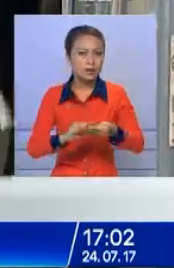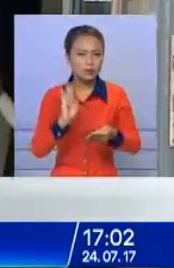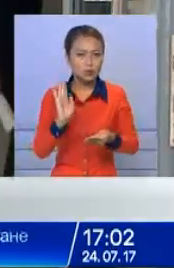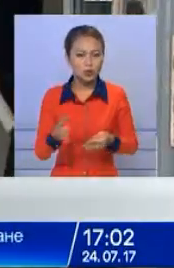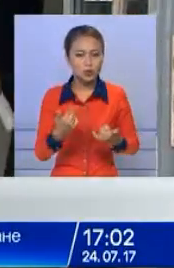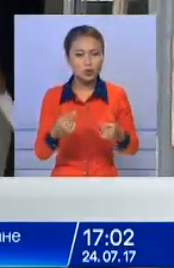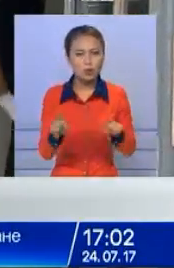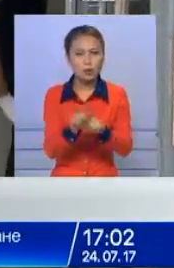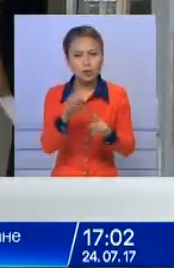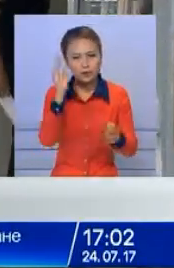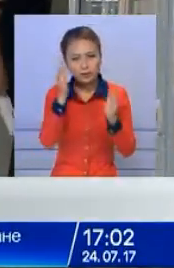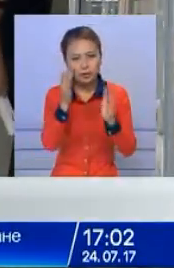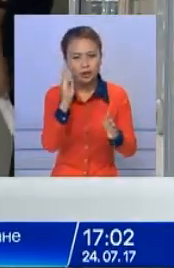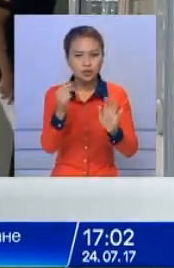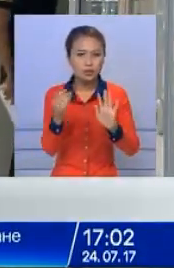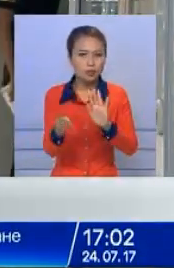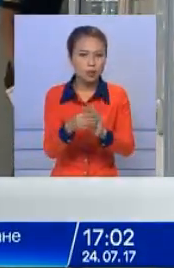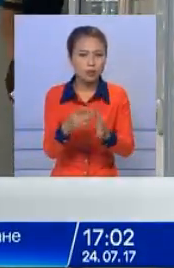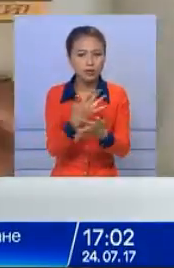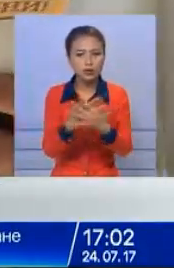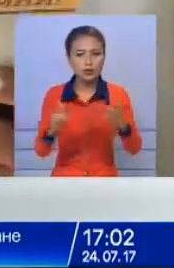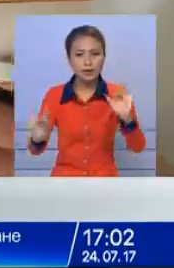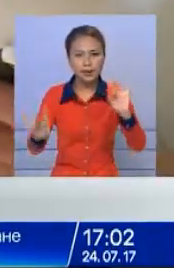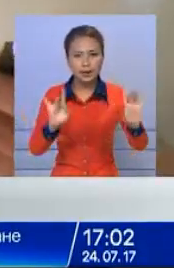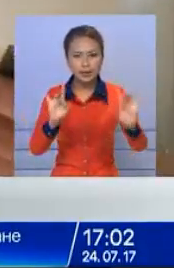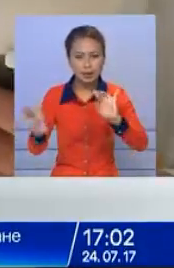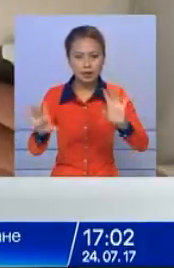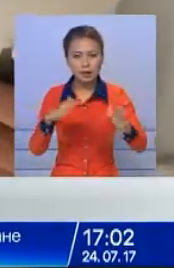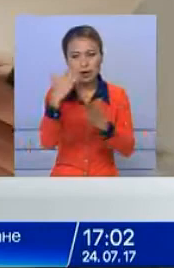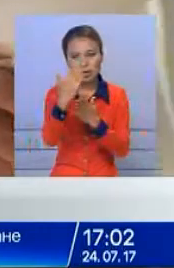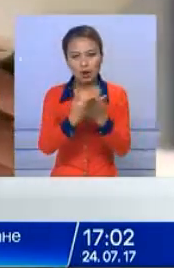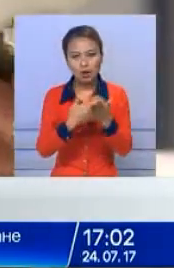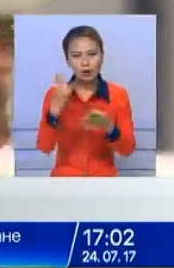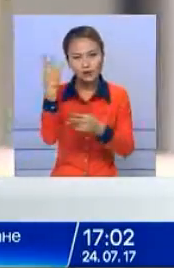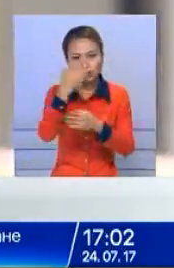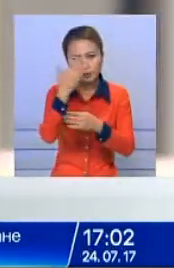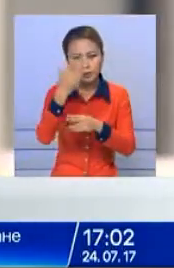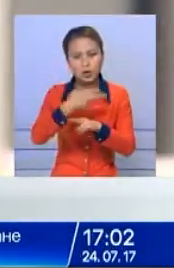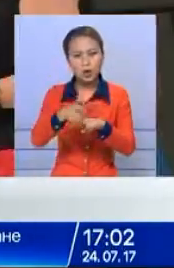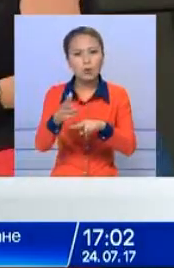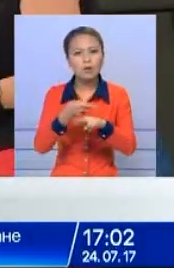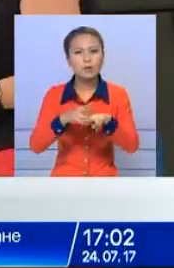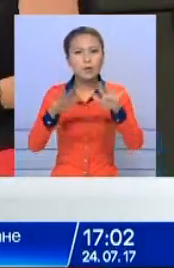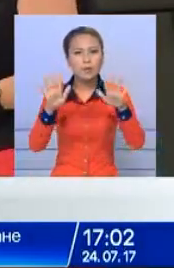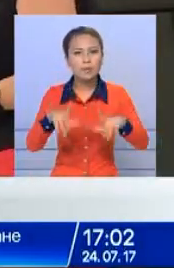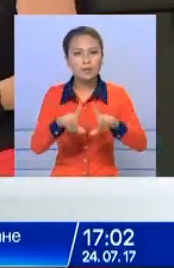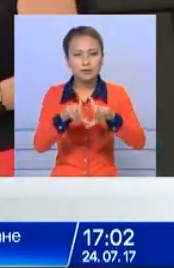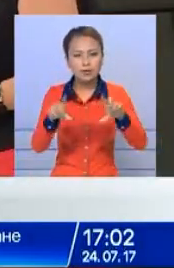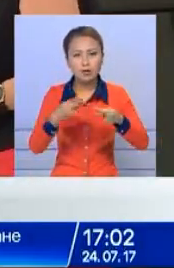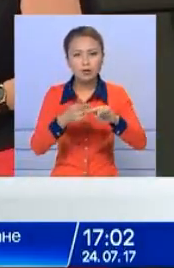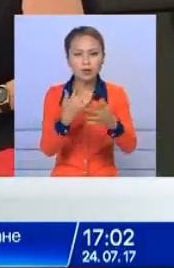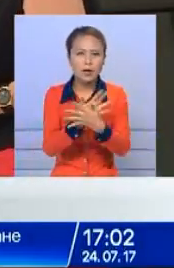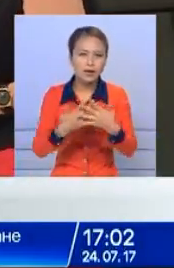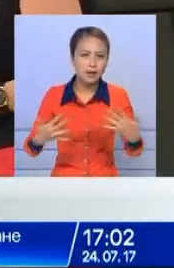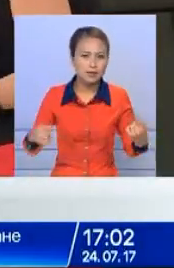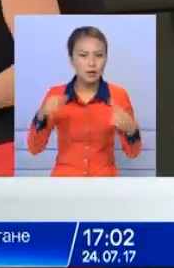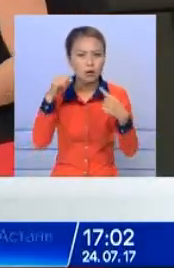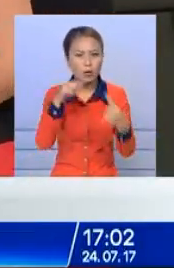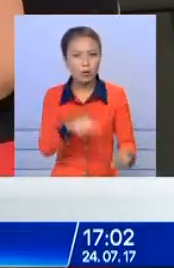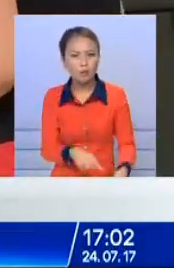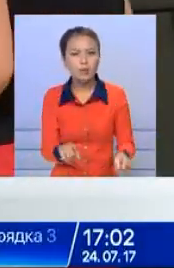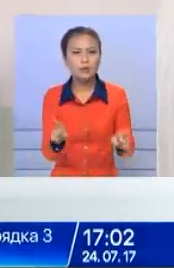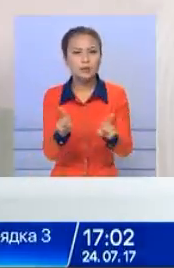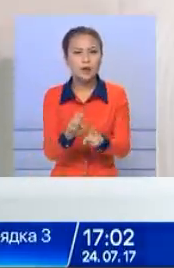Сыбайлас жемқорлықтың алдын алуда түрлі жарнамалар мен бейнероликтердің де әсері бар. Мемлекеттік қызмет және сыбайлас жемқорлыққа қарсы